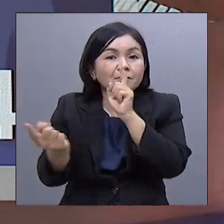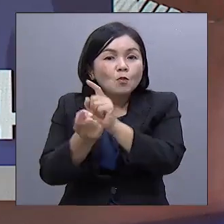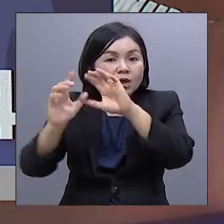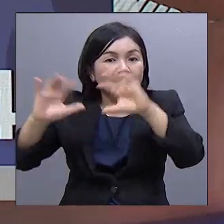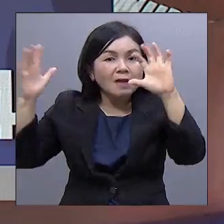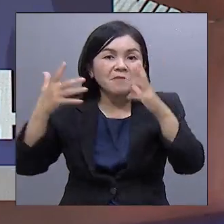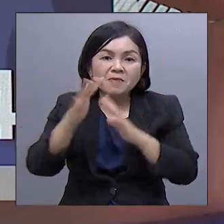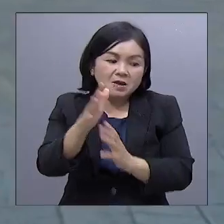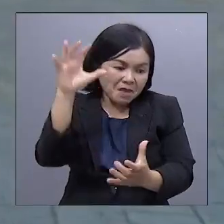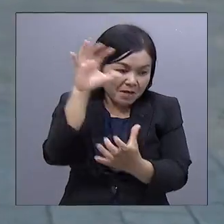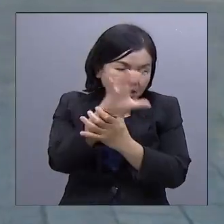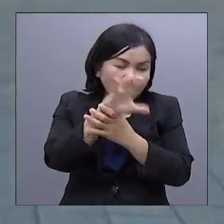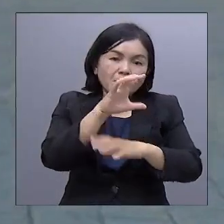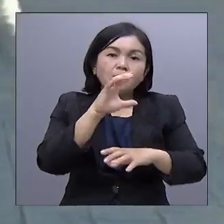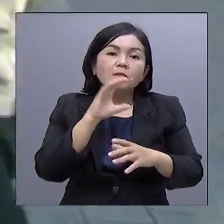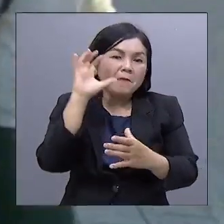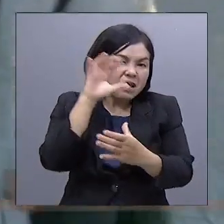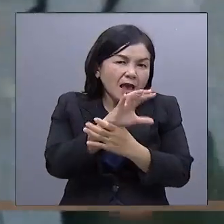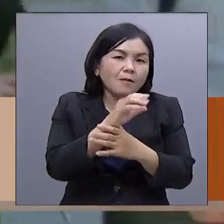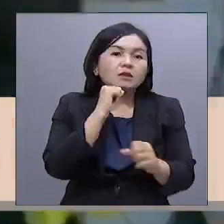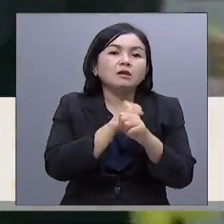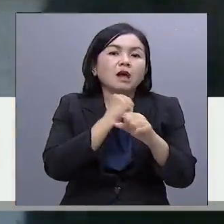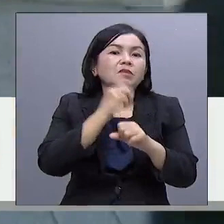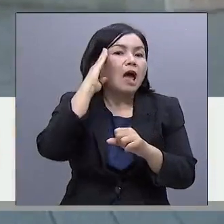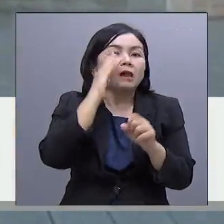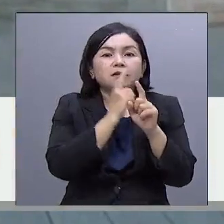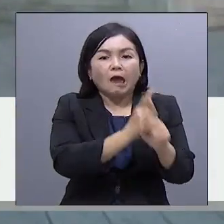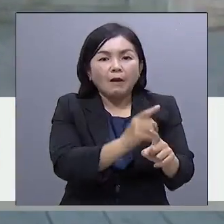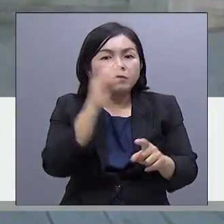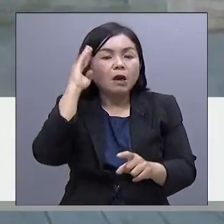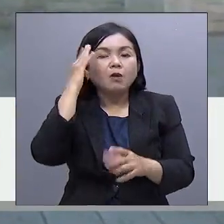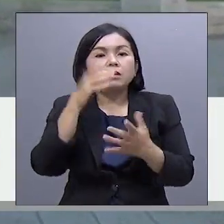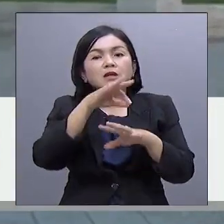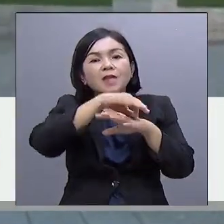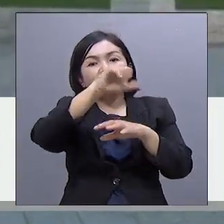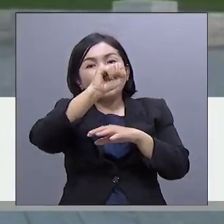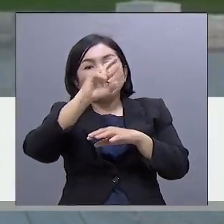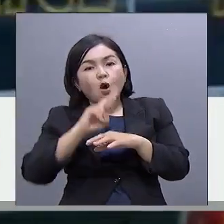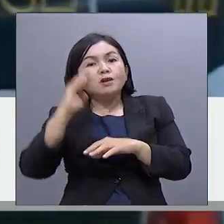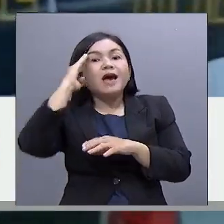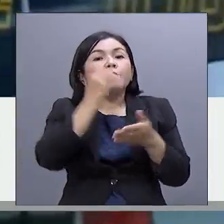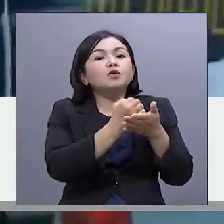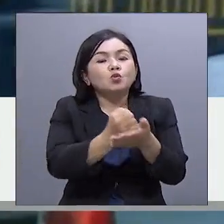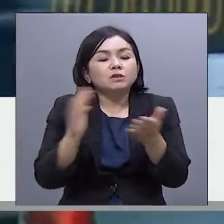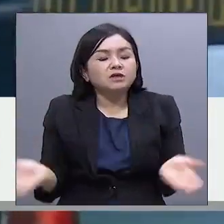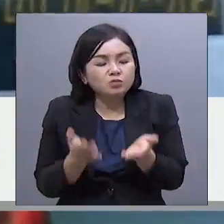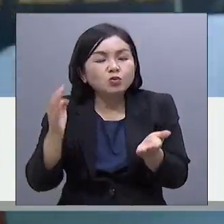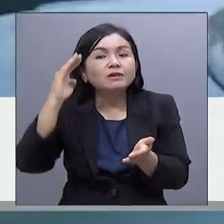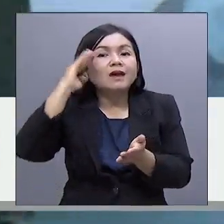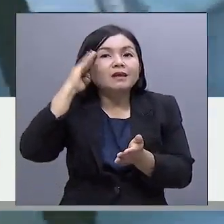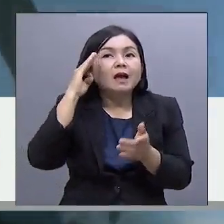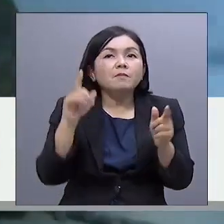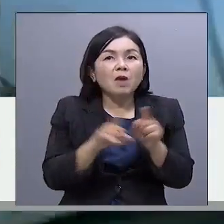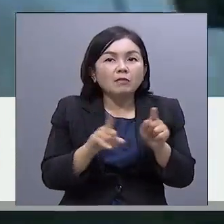กองทัพนั้นกำหนดเอาไว้ค่ะและเมื่อเป็นกำลังพลสำรองแล้วนะคะคนเหล่านี้เนี่ยมีหน้าที่